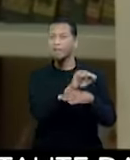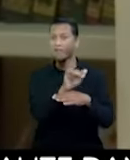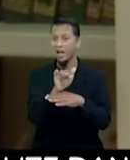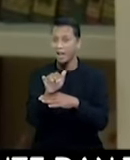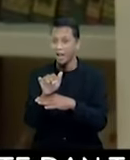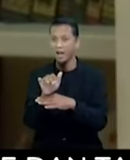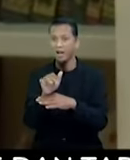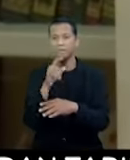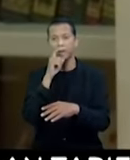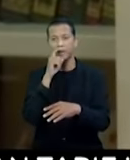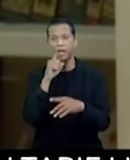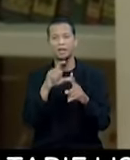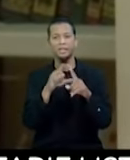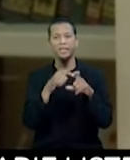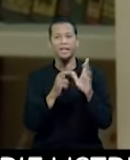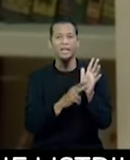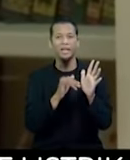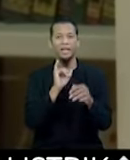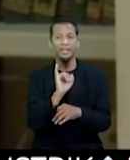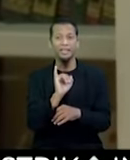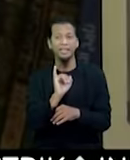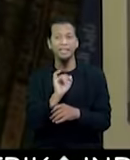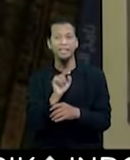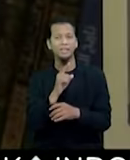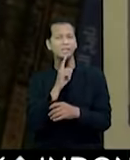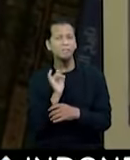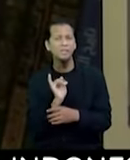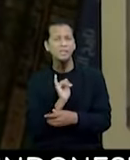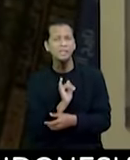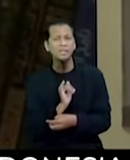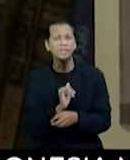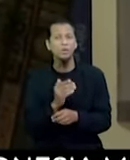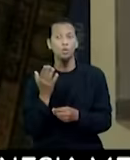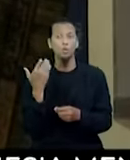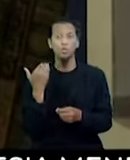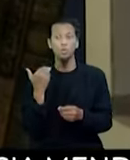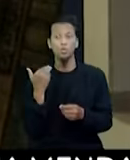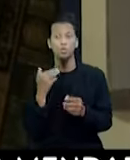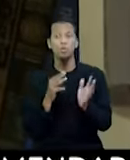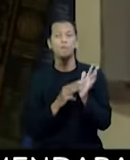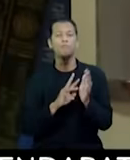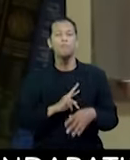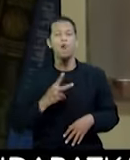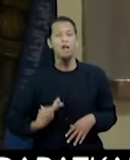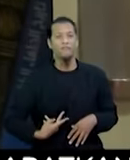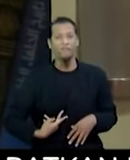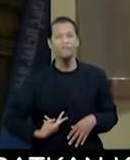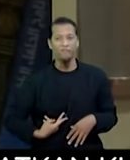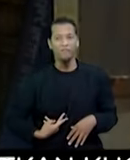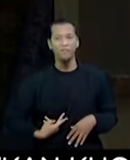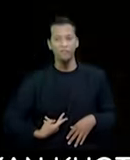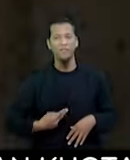Sanusi angkat tidie hamil beliau itu seorang mualaf yang sangat yeah apalagi dengan